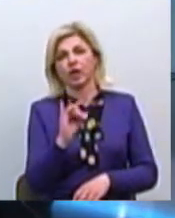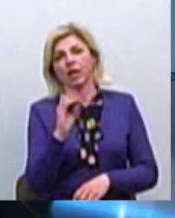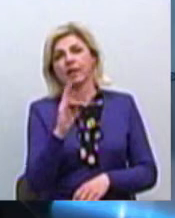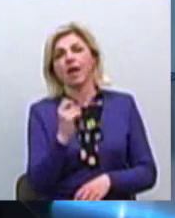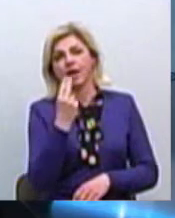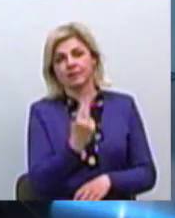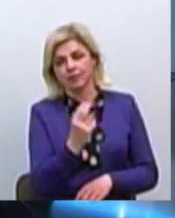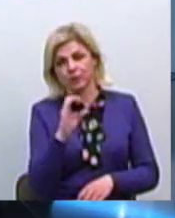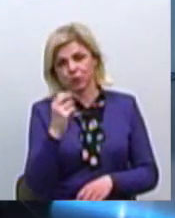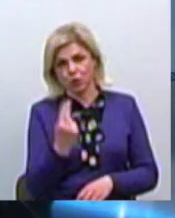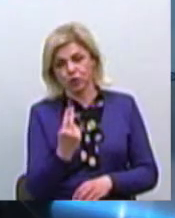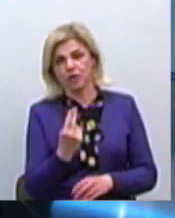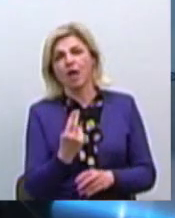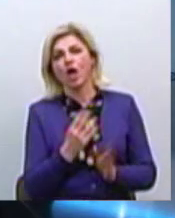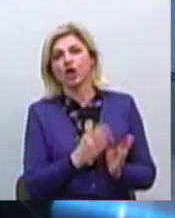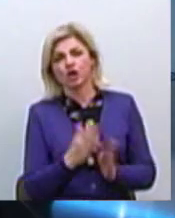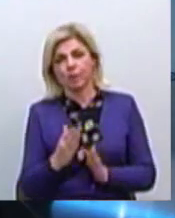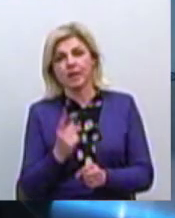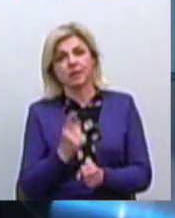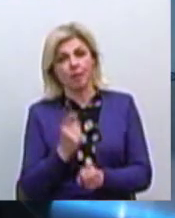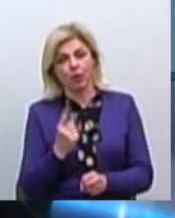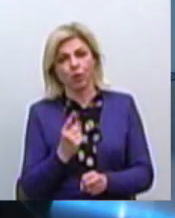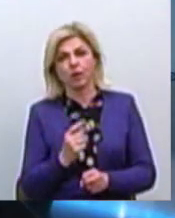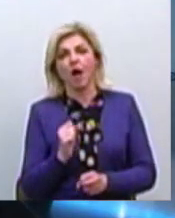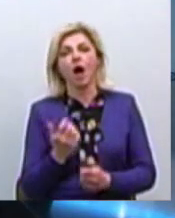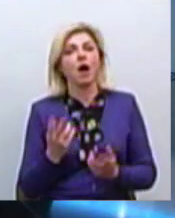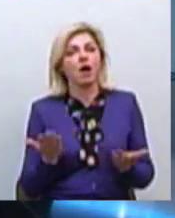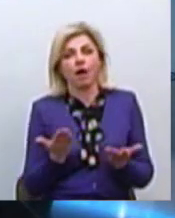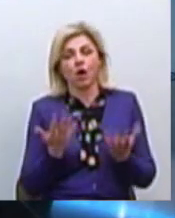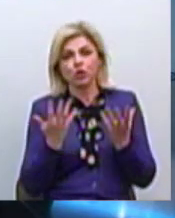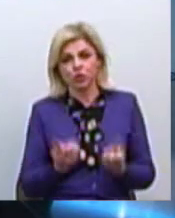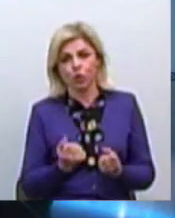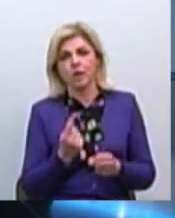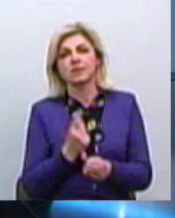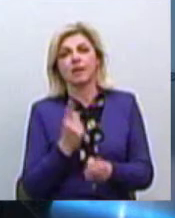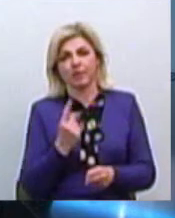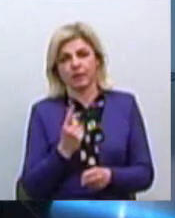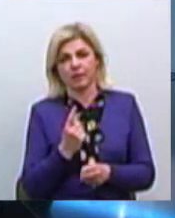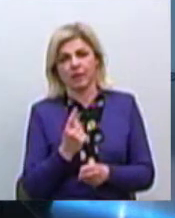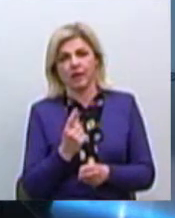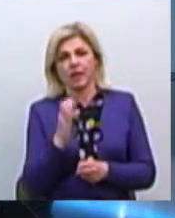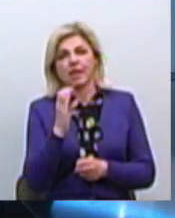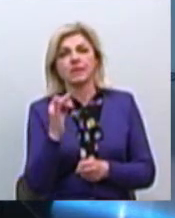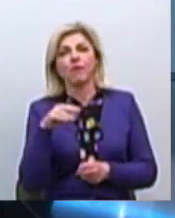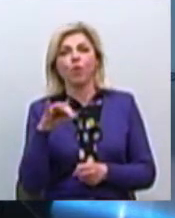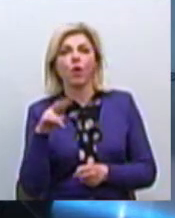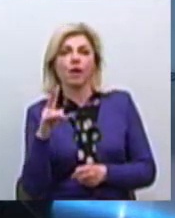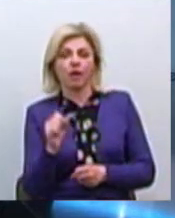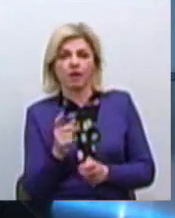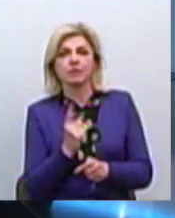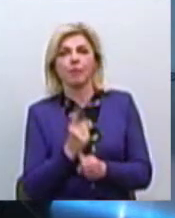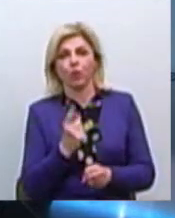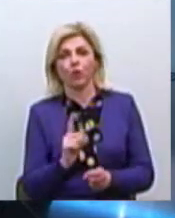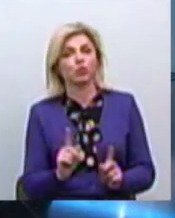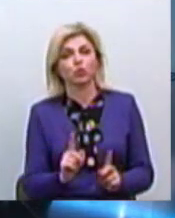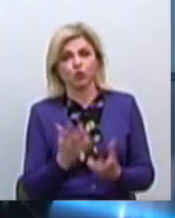націонал-соціалістичного тоталітарних режимів заборонена. Яка ще символіка сьогодні заборонена?